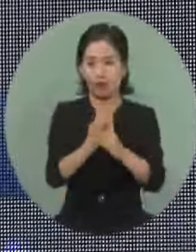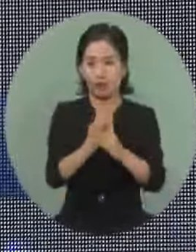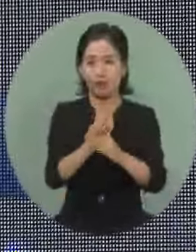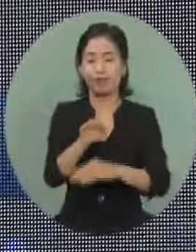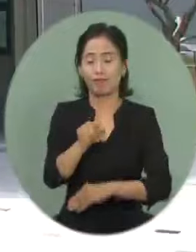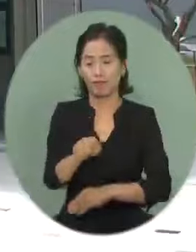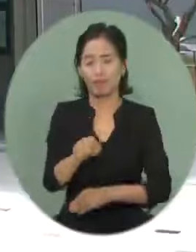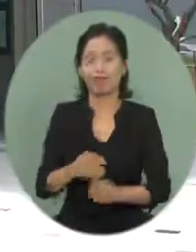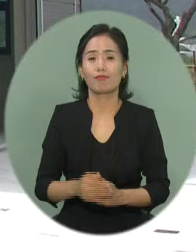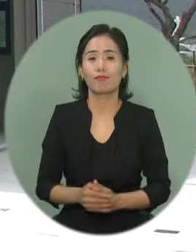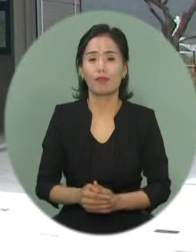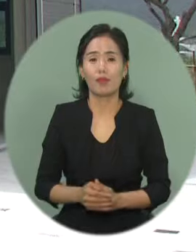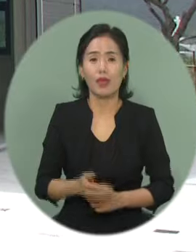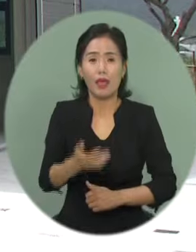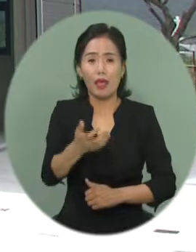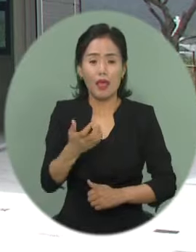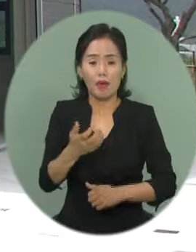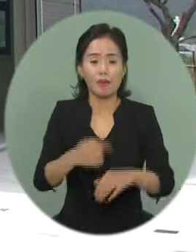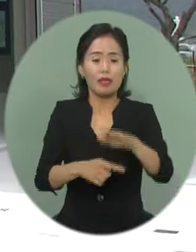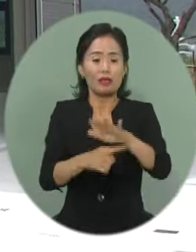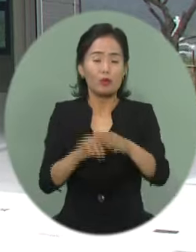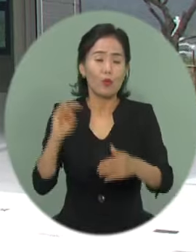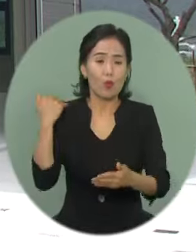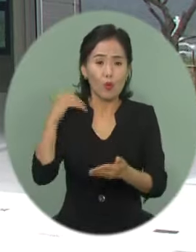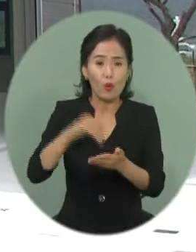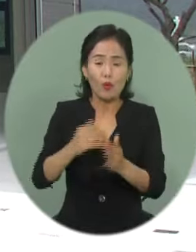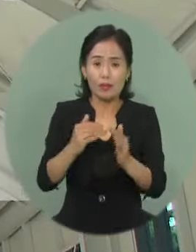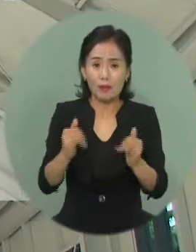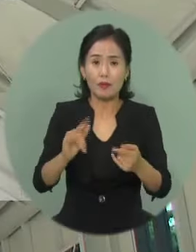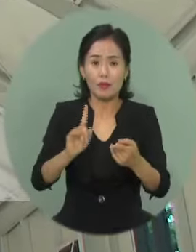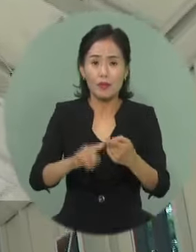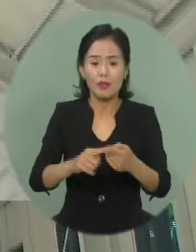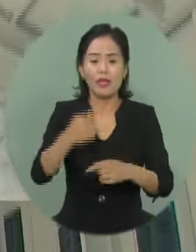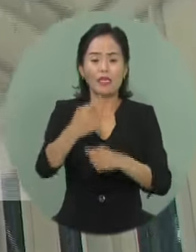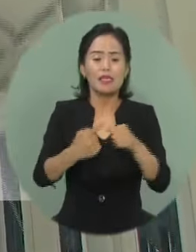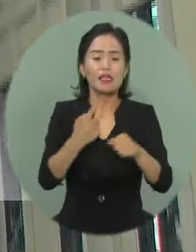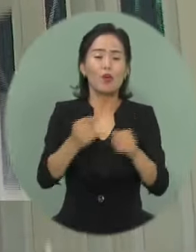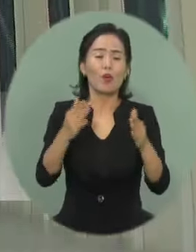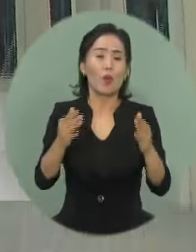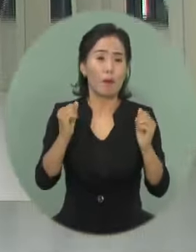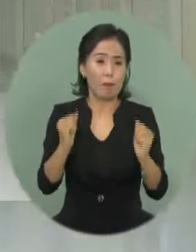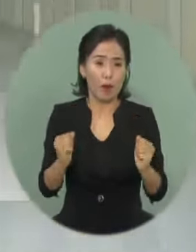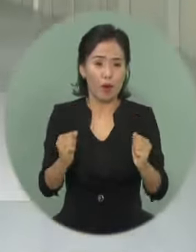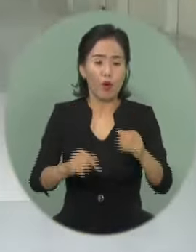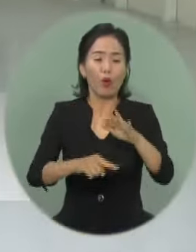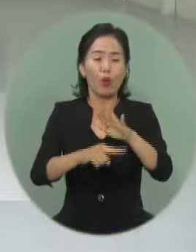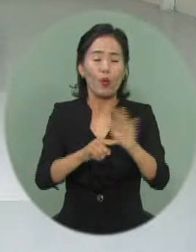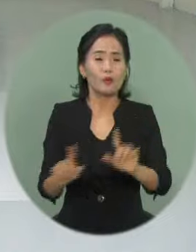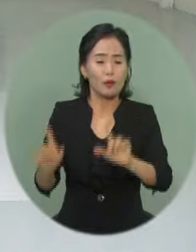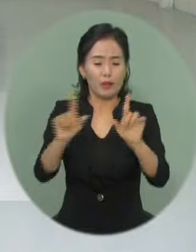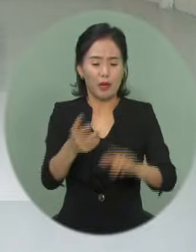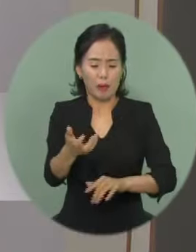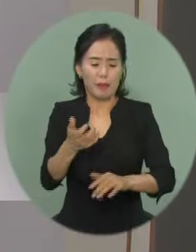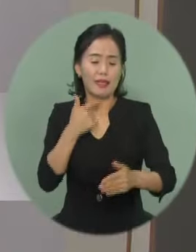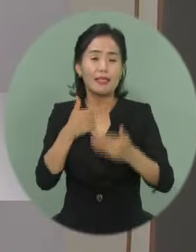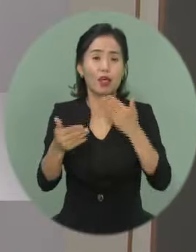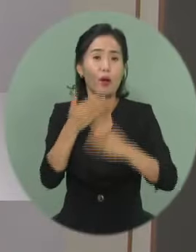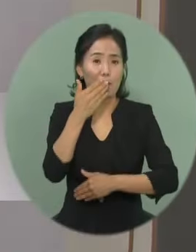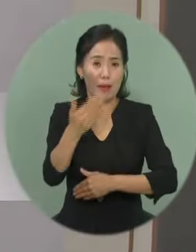될 것입니다. AB 귀농인들은 스테이션 1928에서 최대 1년 동안 거주하며 농촌 생활을 미리 체험할 수